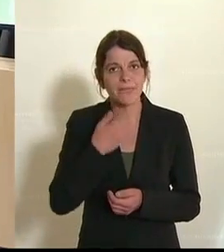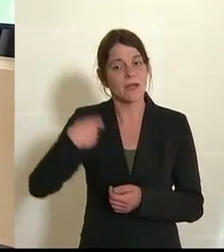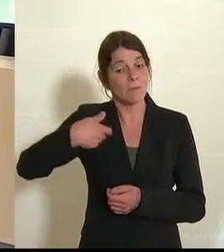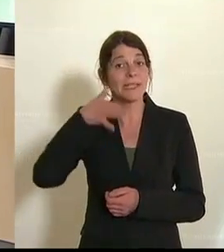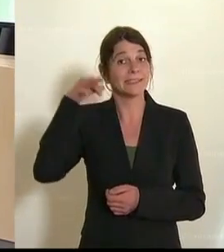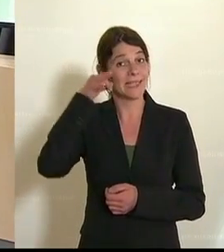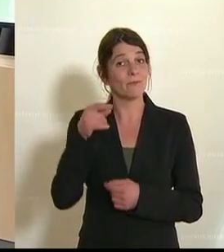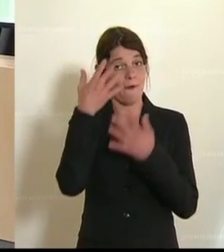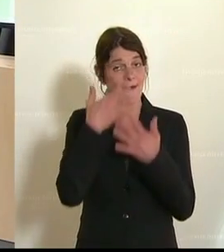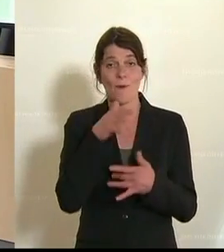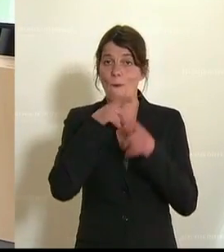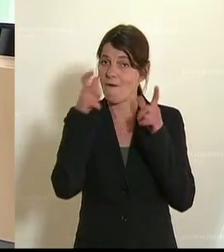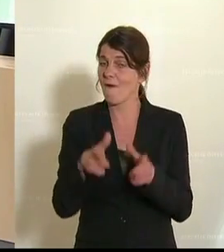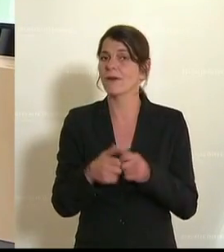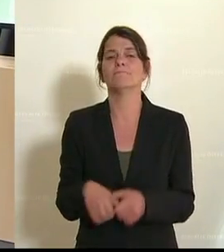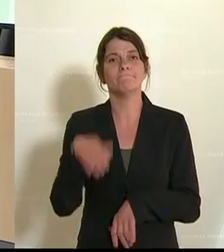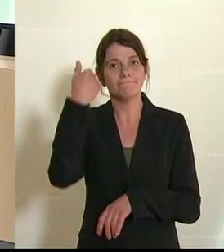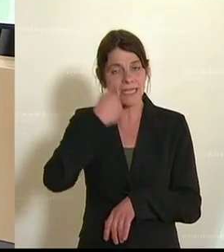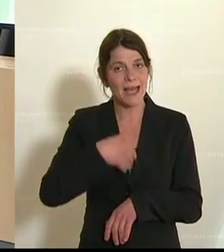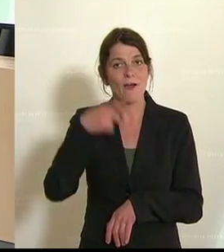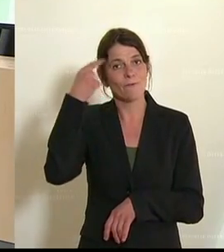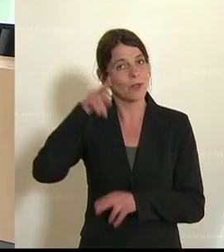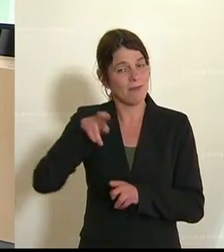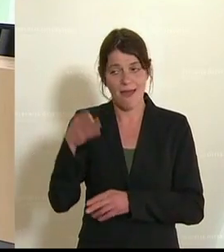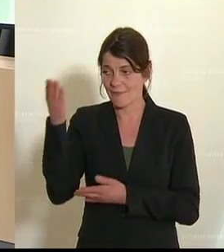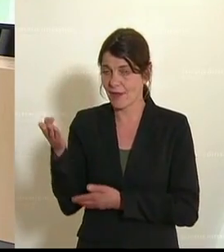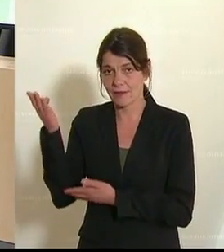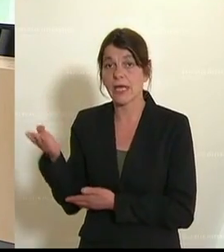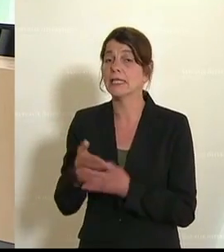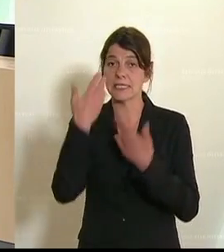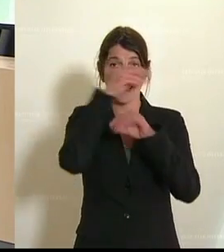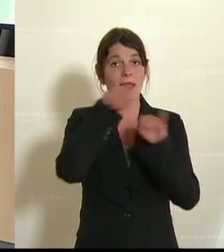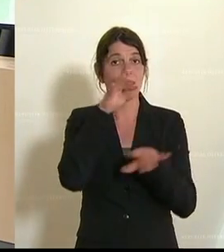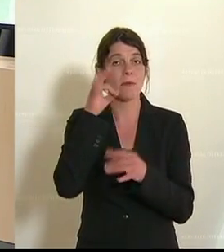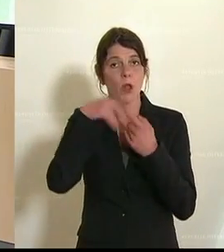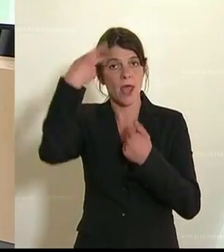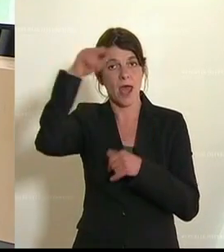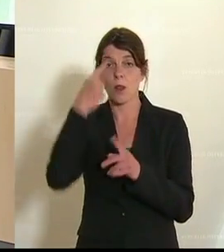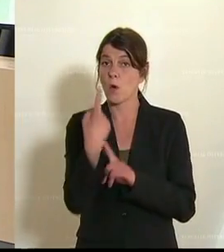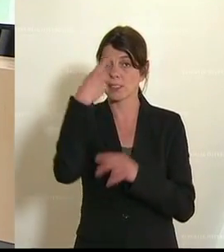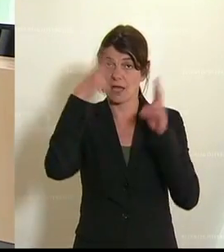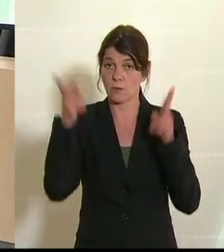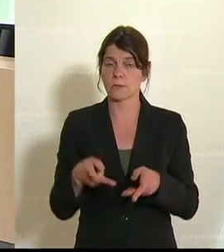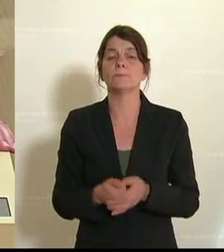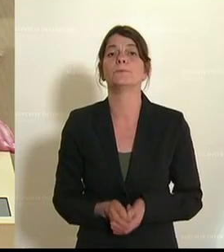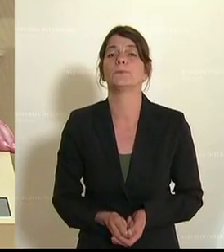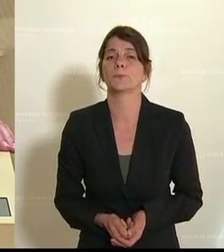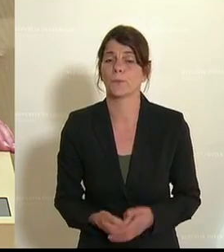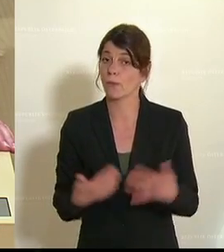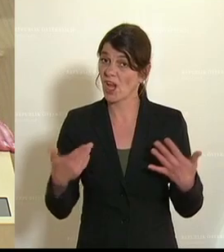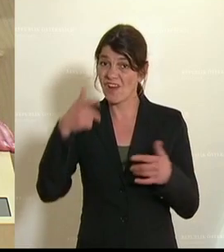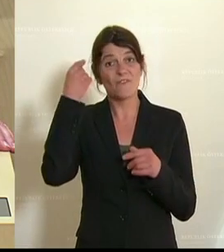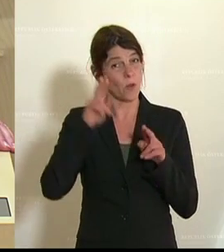Präsidentin des Rechnungshofes, geschätzte Volksanwälte, sehr geehrte Damen und Herren, Hohes Haus.